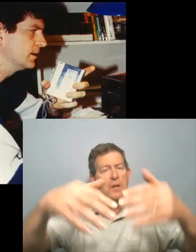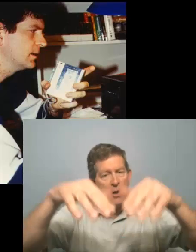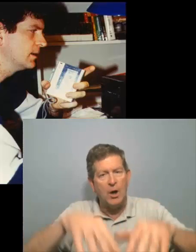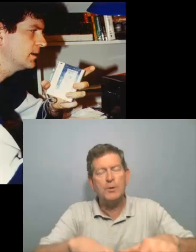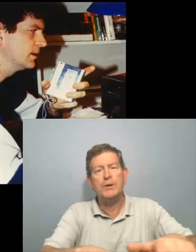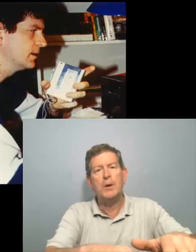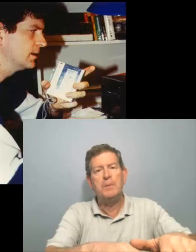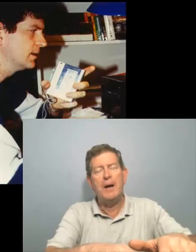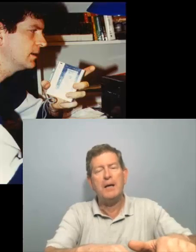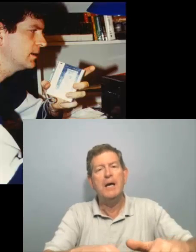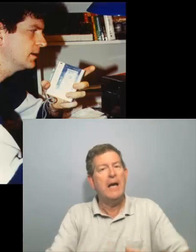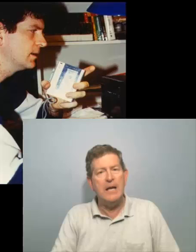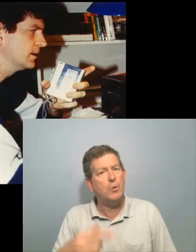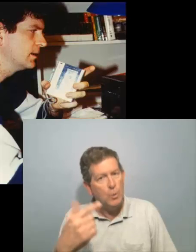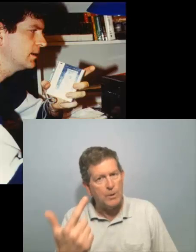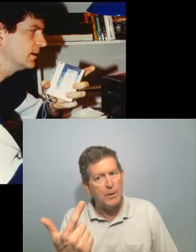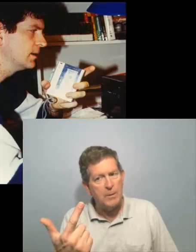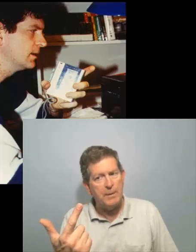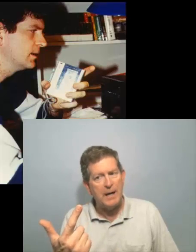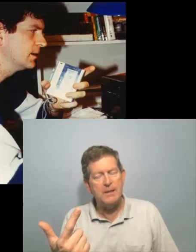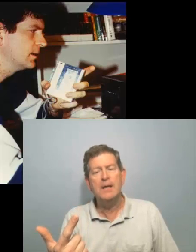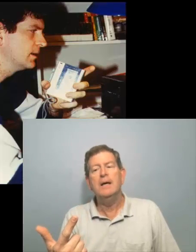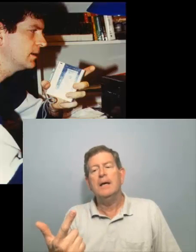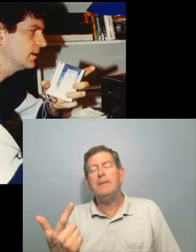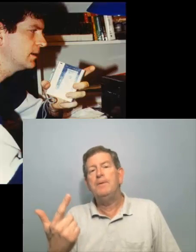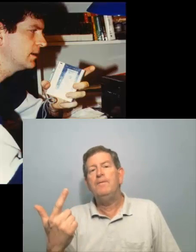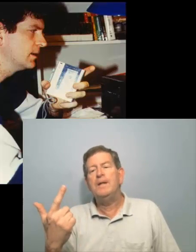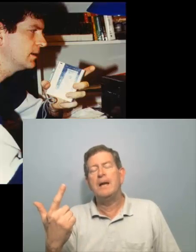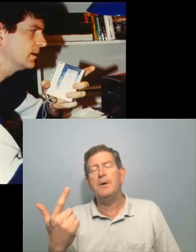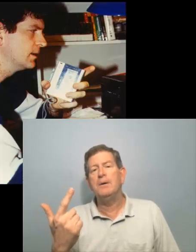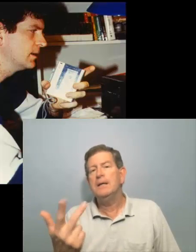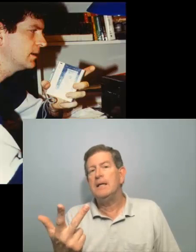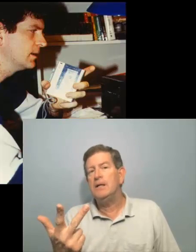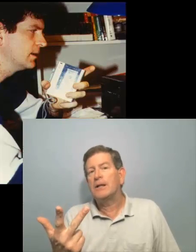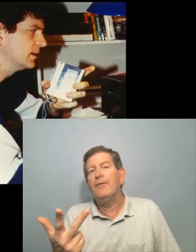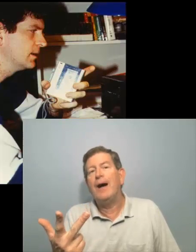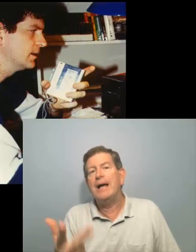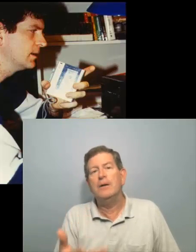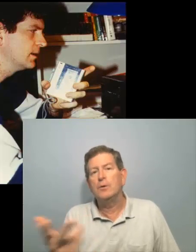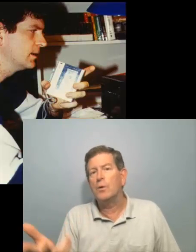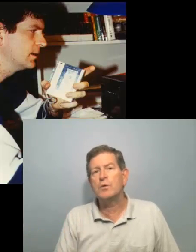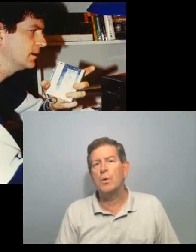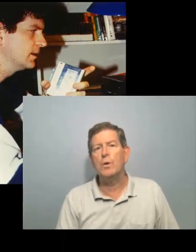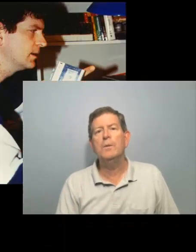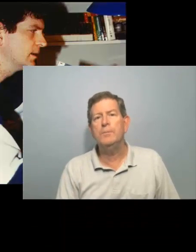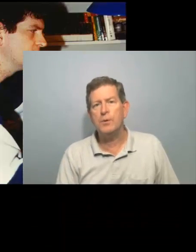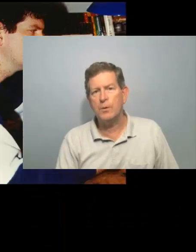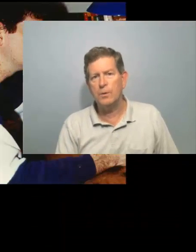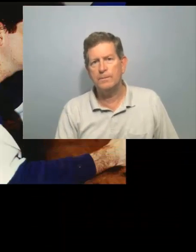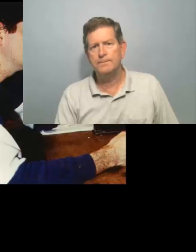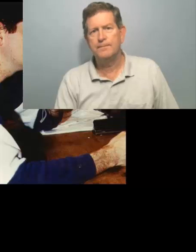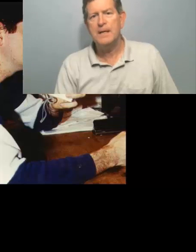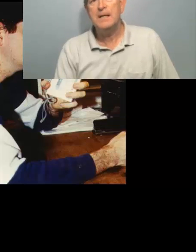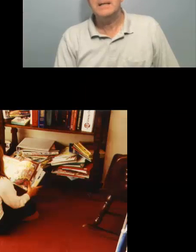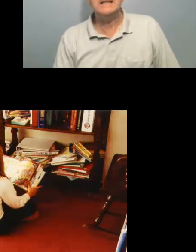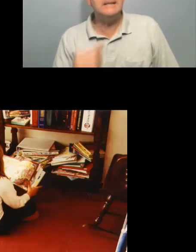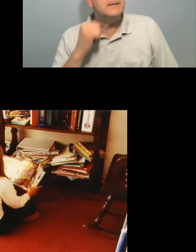la rue, il entre dans le parc, et il court dans le parc, et puis finalement il travaille dans son